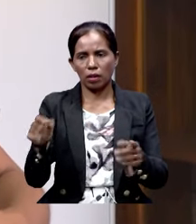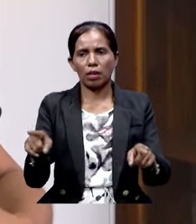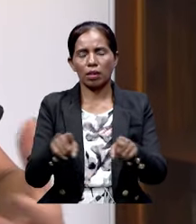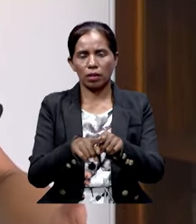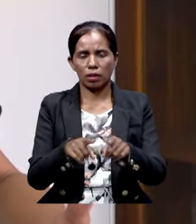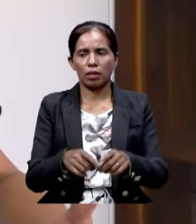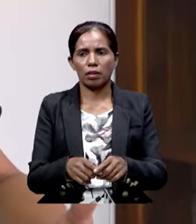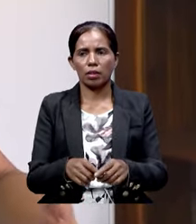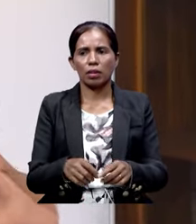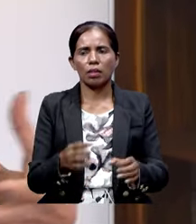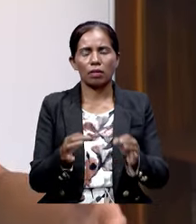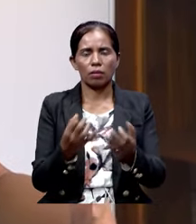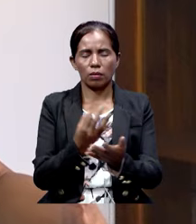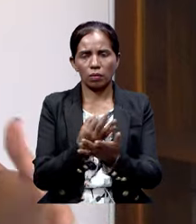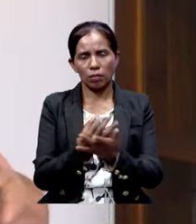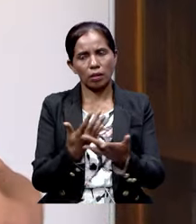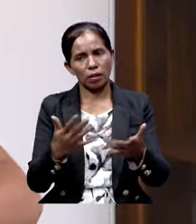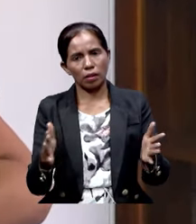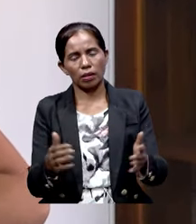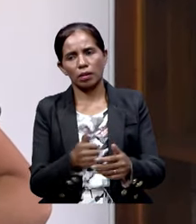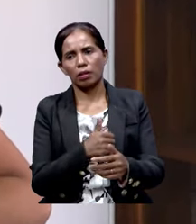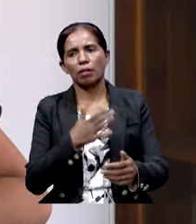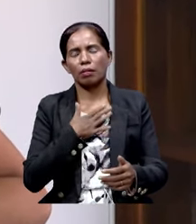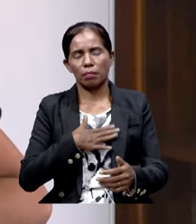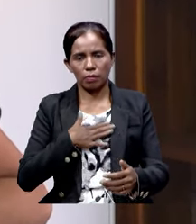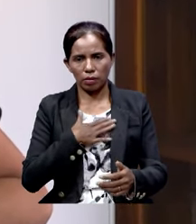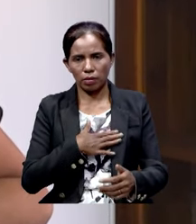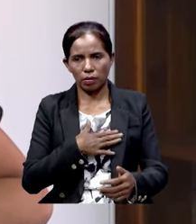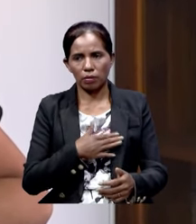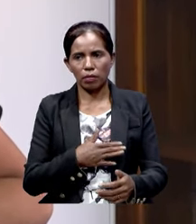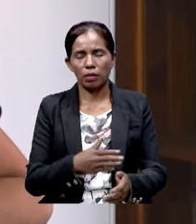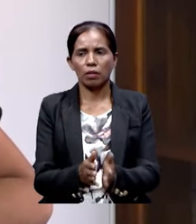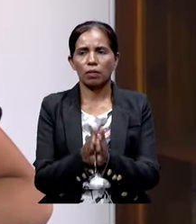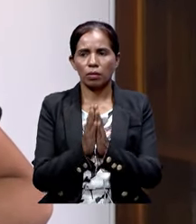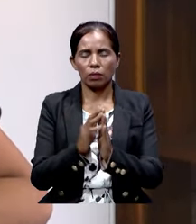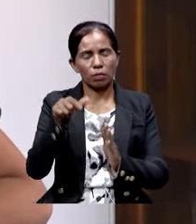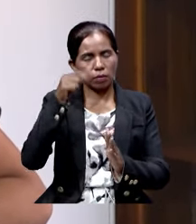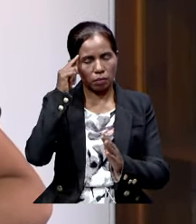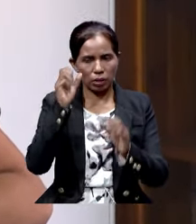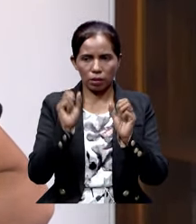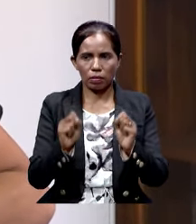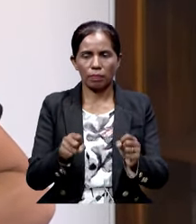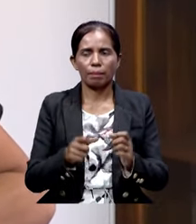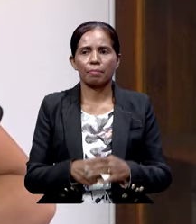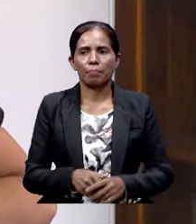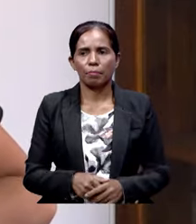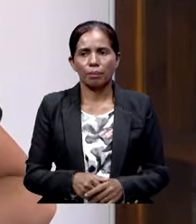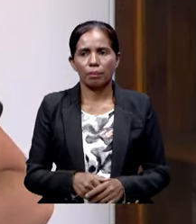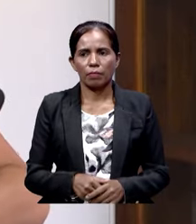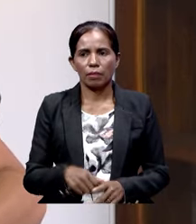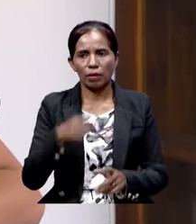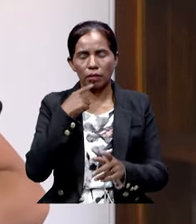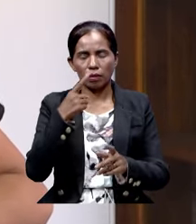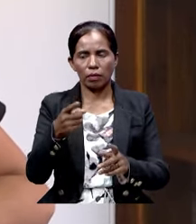sarake orsamento maklaya o buat selu favorida usba governo atu bele hatan